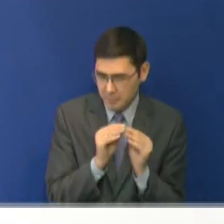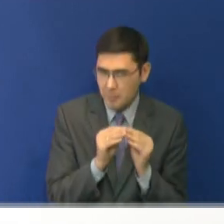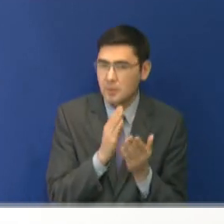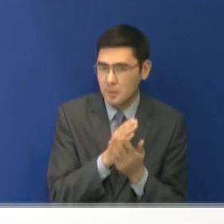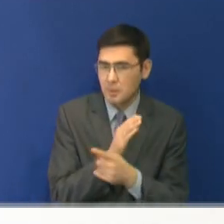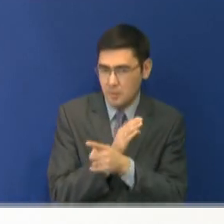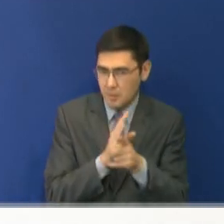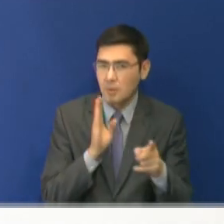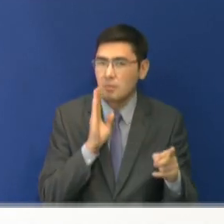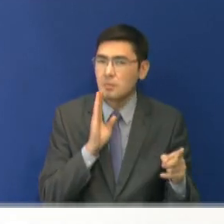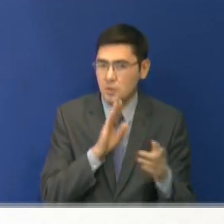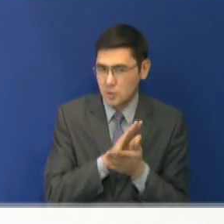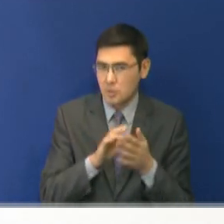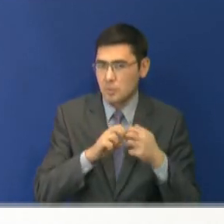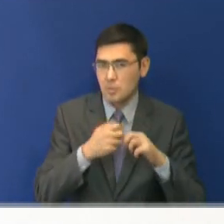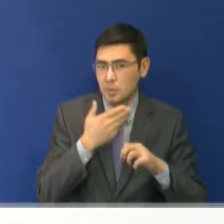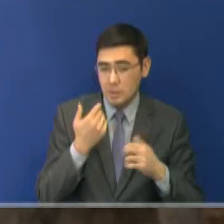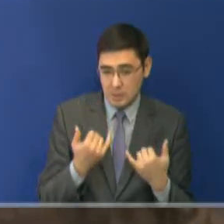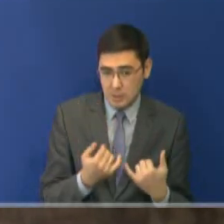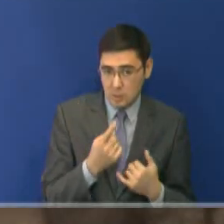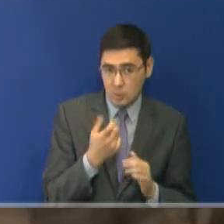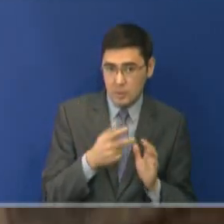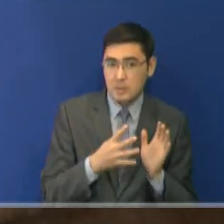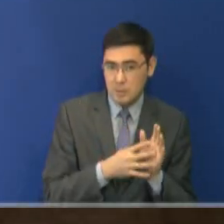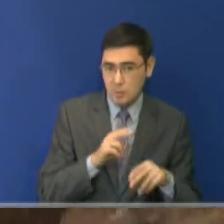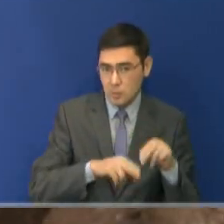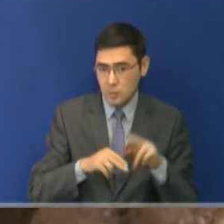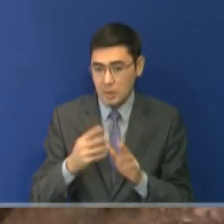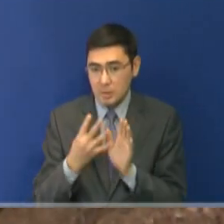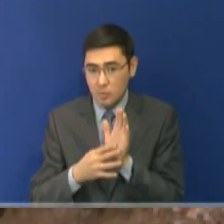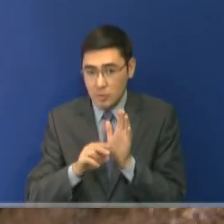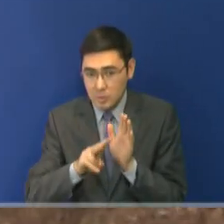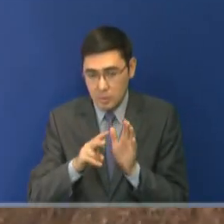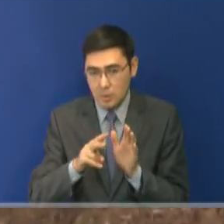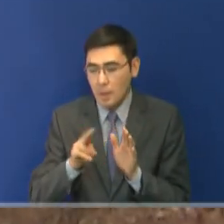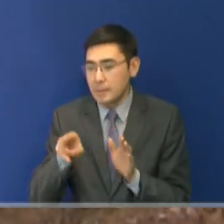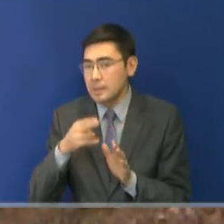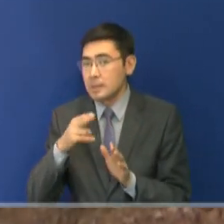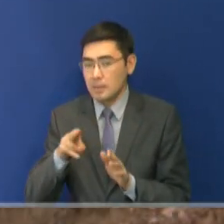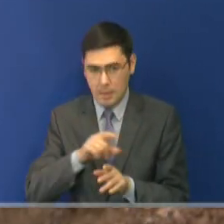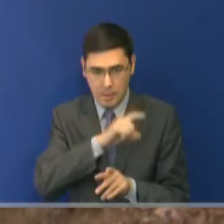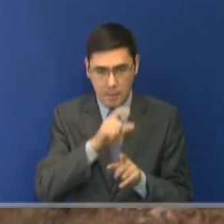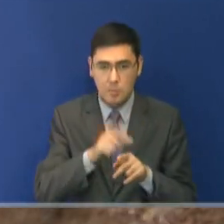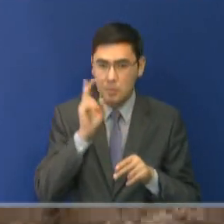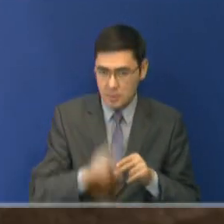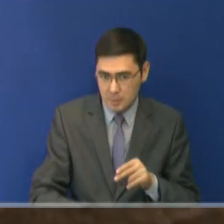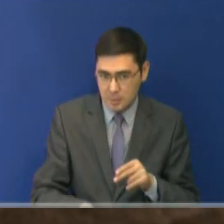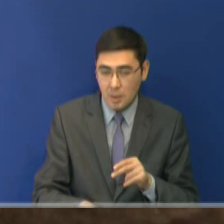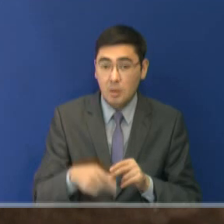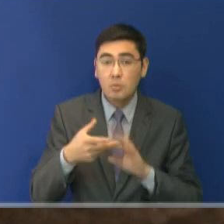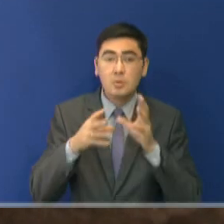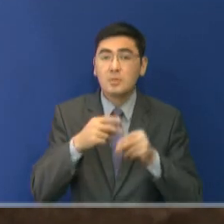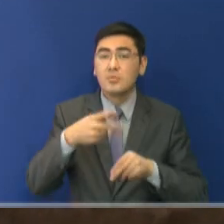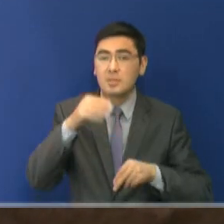регионе в данном направлении реализуется 139 проектов. 92 из них будут завершены к концу декабря. В результате более 20 тысяч